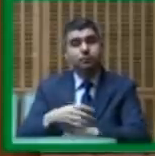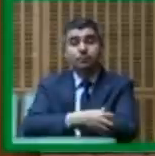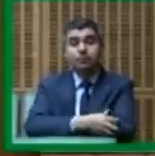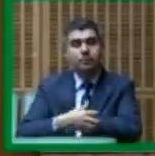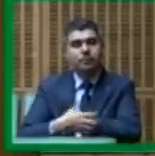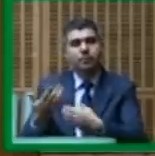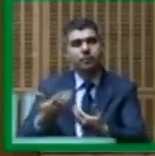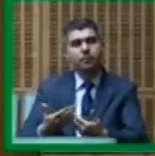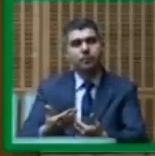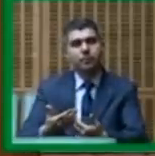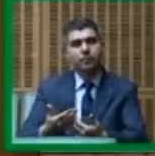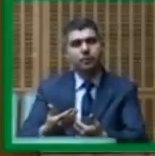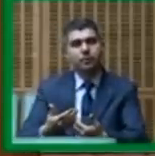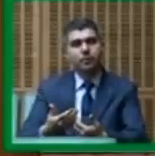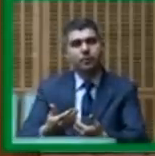محرومة تقريبا.